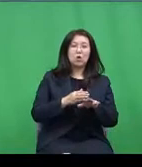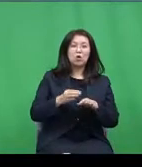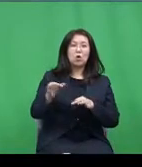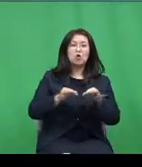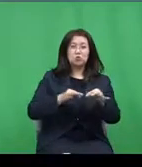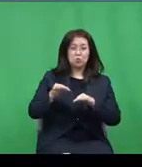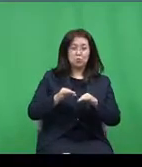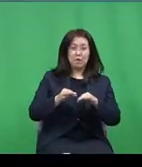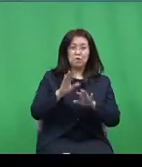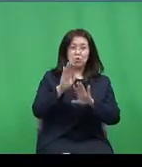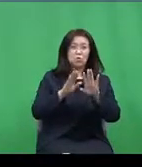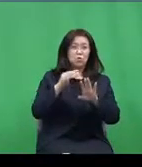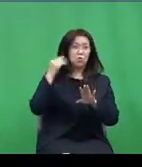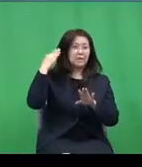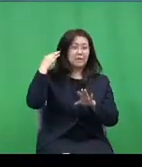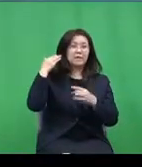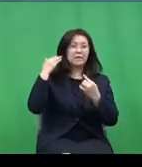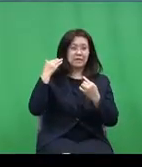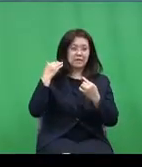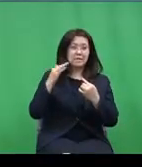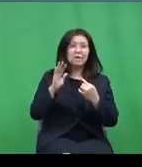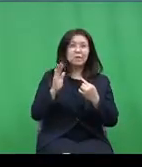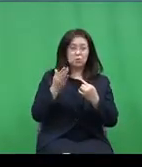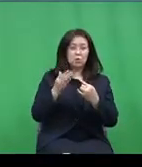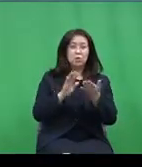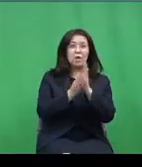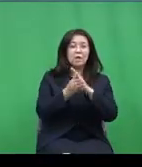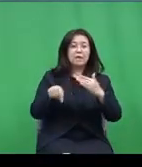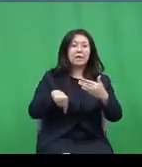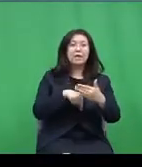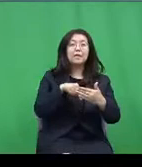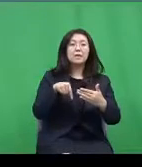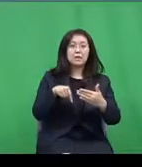んが、まあ、どちらかというと、県内